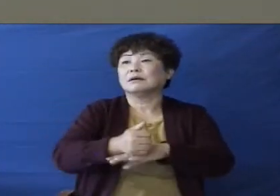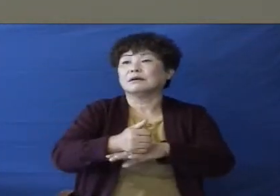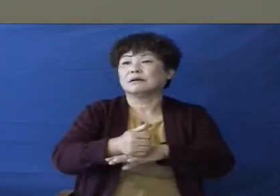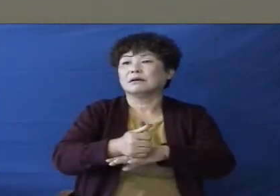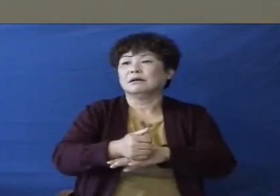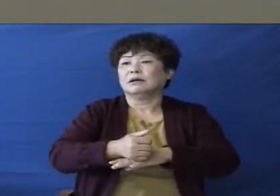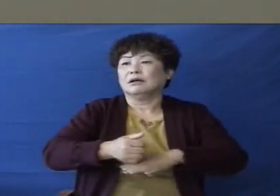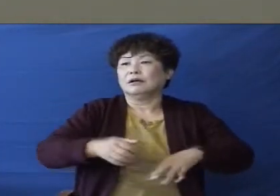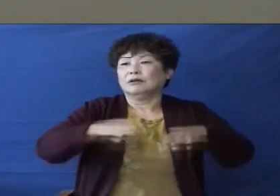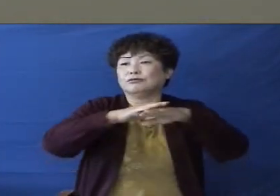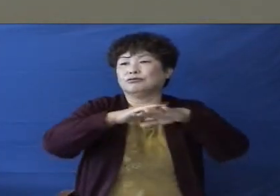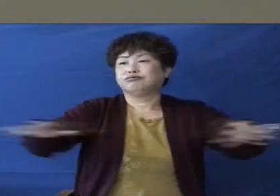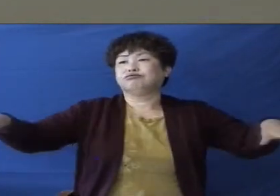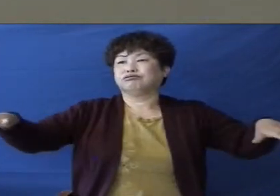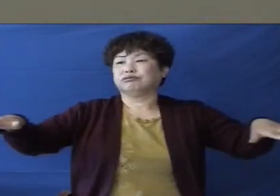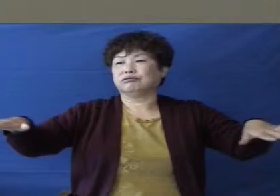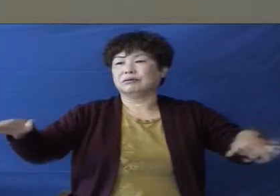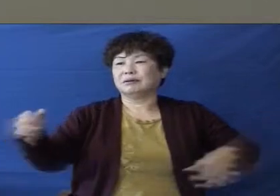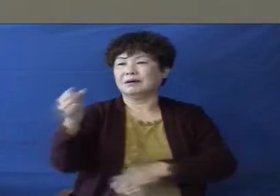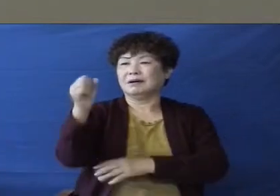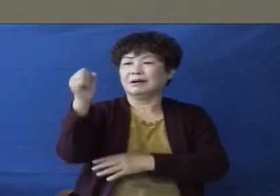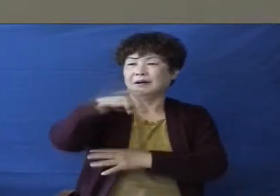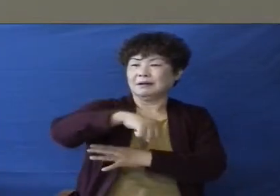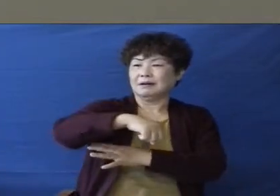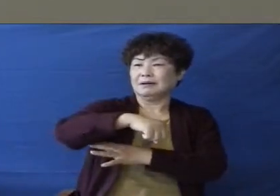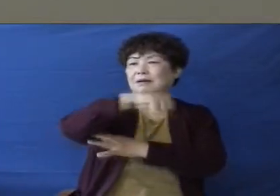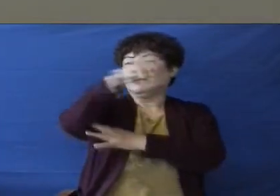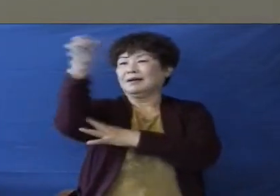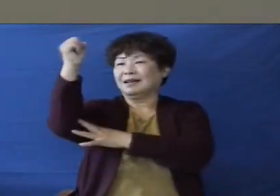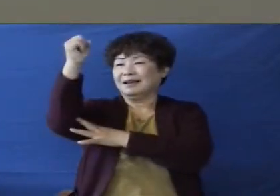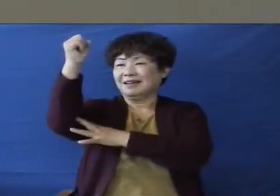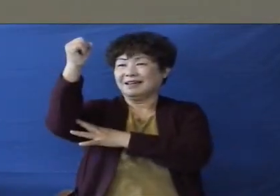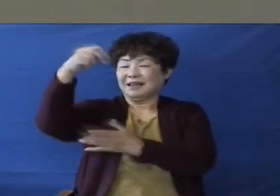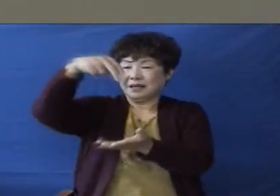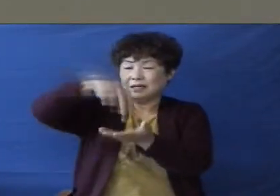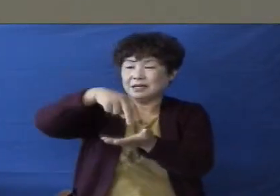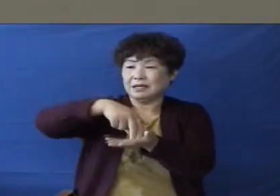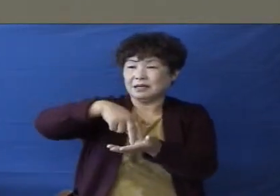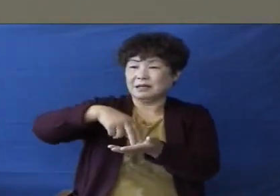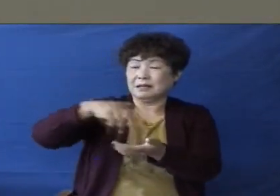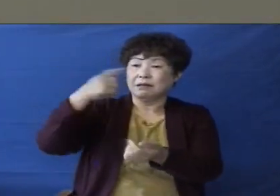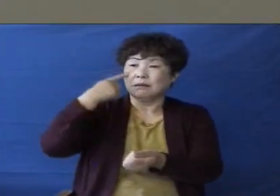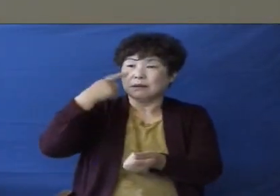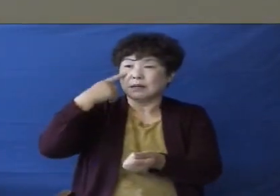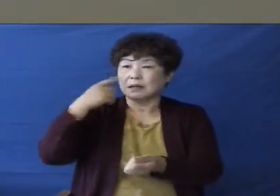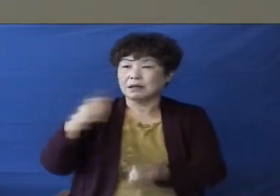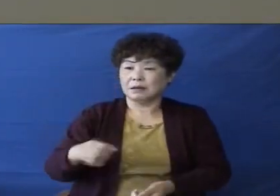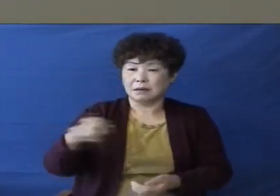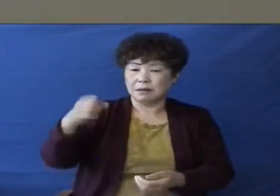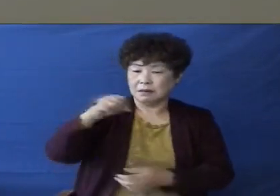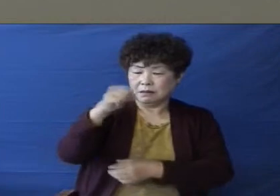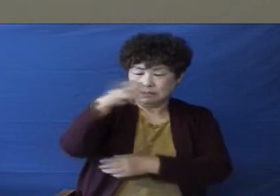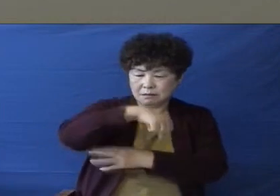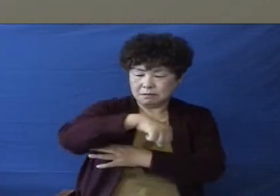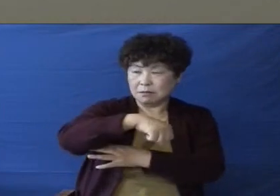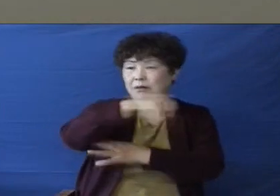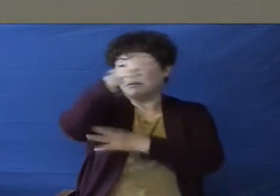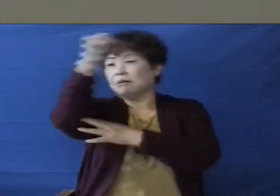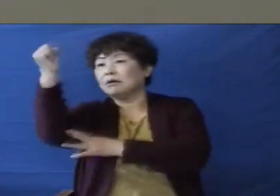주주 퍼졌어요 일어서 보시라고 그러니까 벗도 펴져 가지고 일어나시는 거야